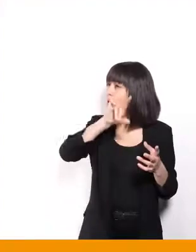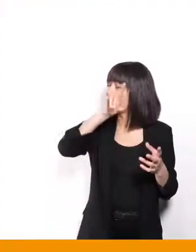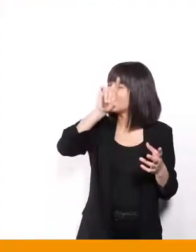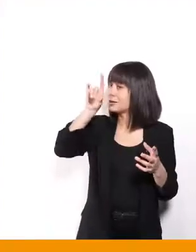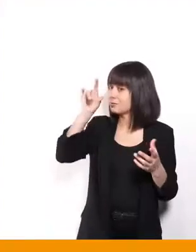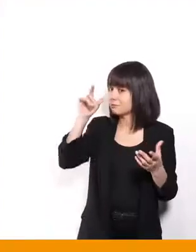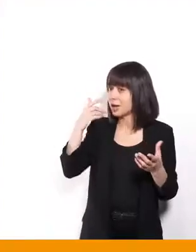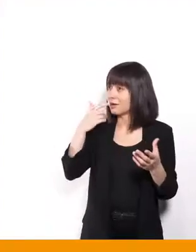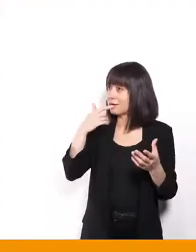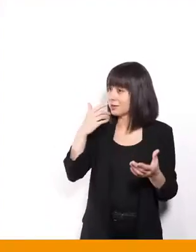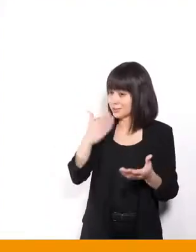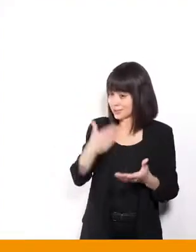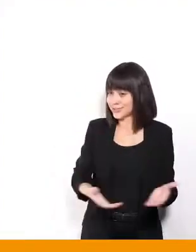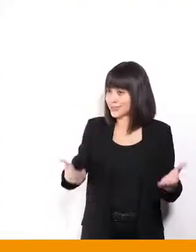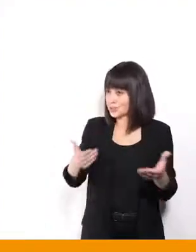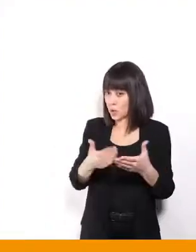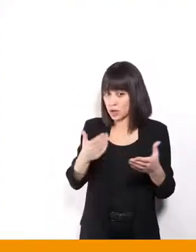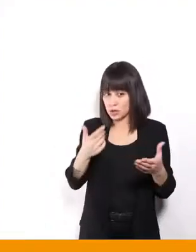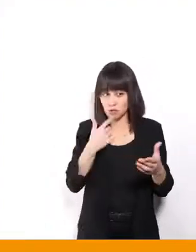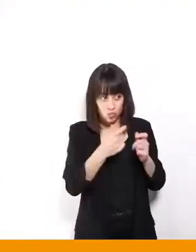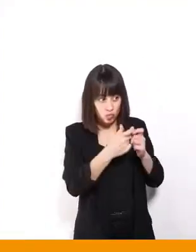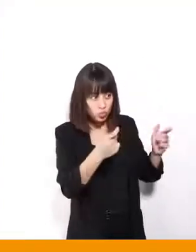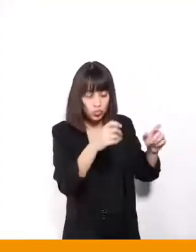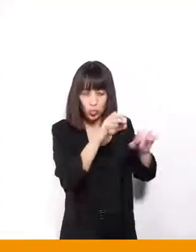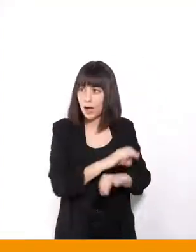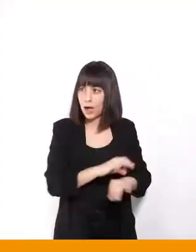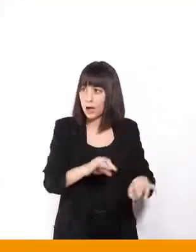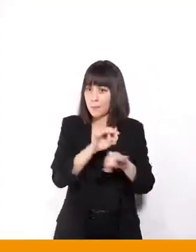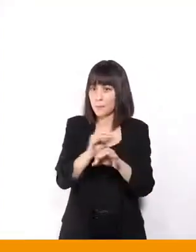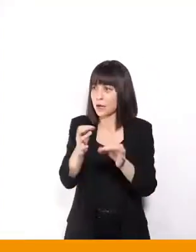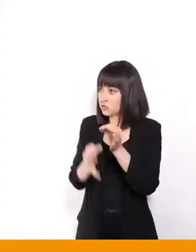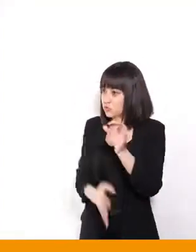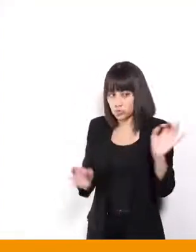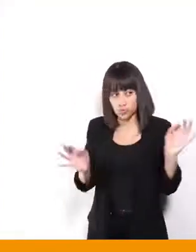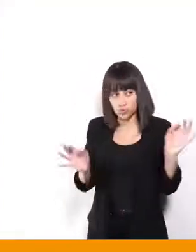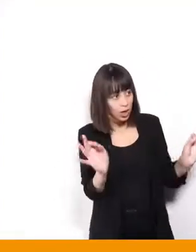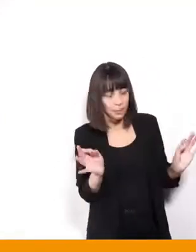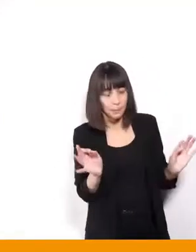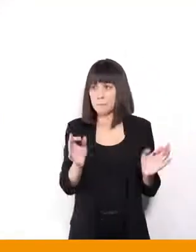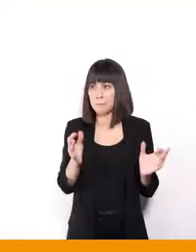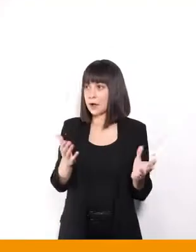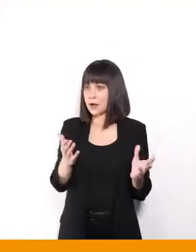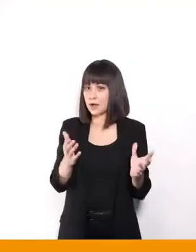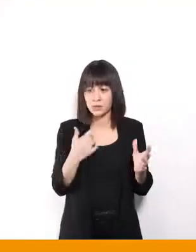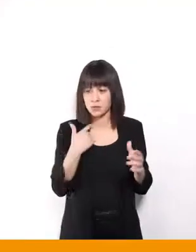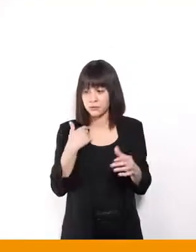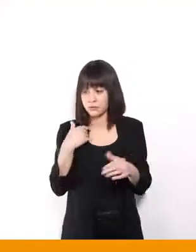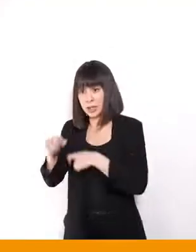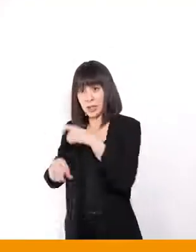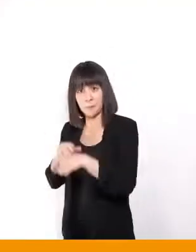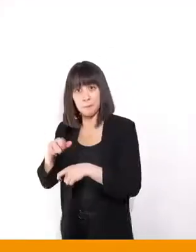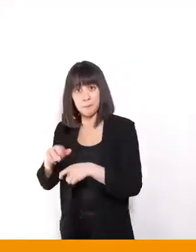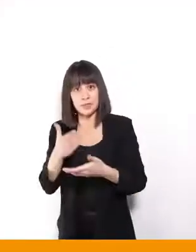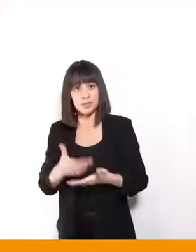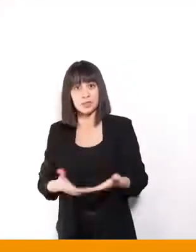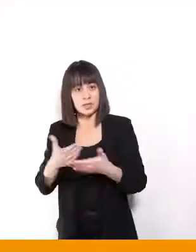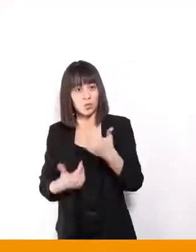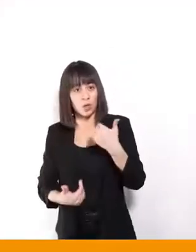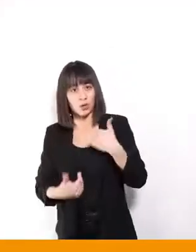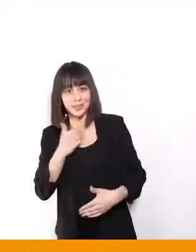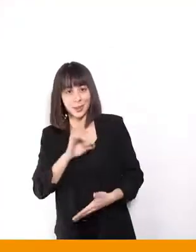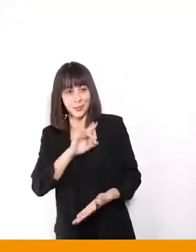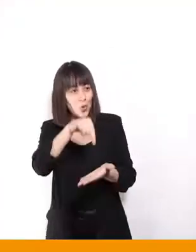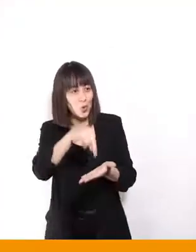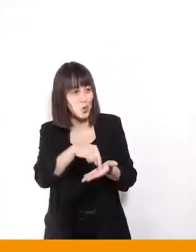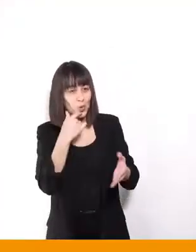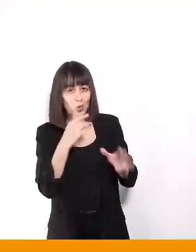pour un certain nombre de bien personnes et sûr. finalement la liberté de choix d'un certain nombre de personnes handicapées de vivre là où elles souhaitent, alors à domicile